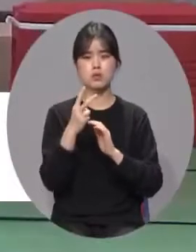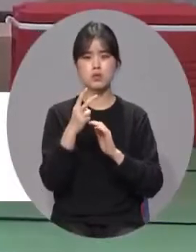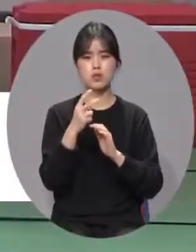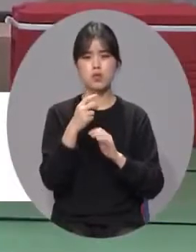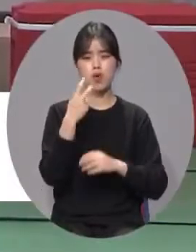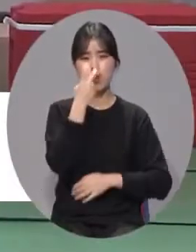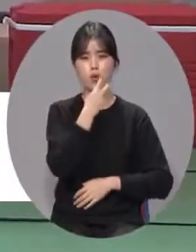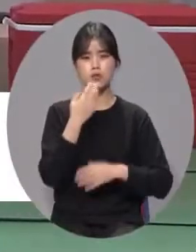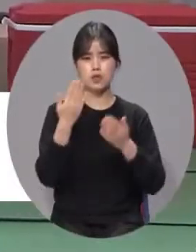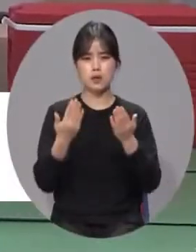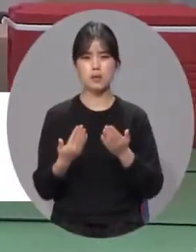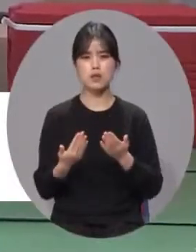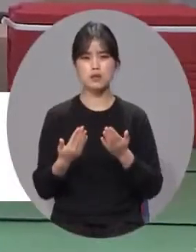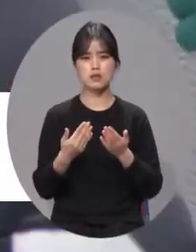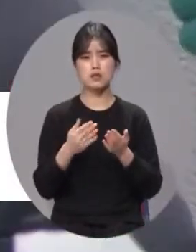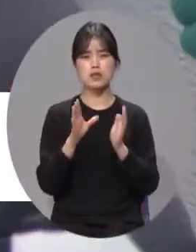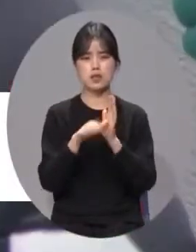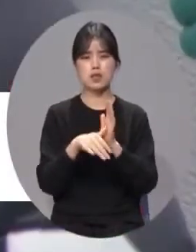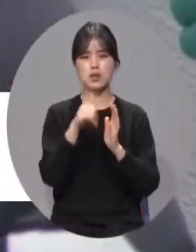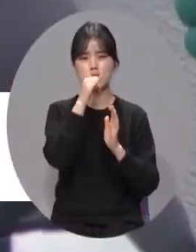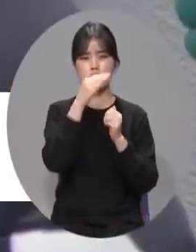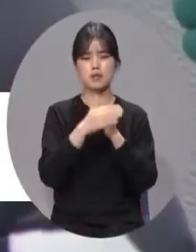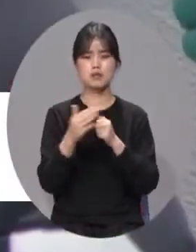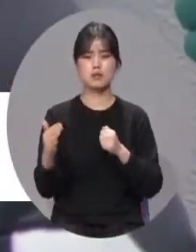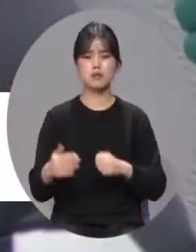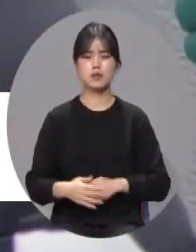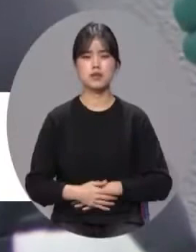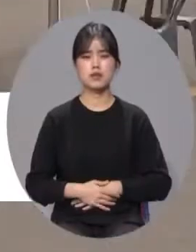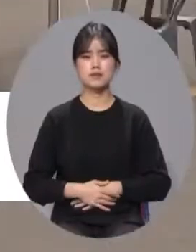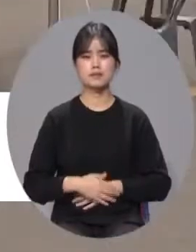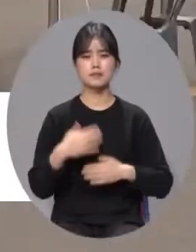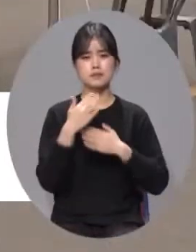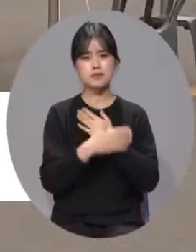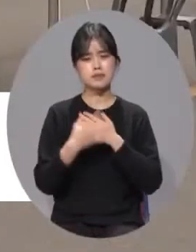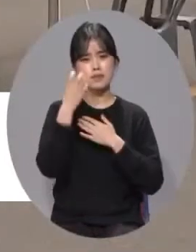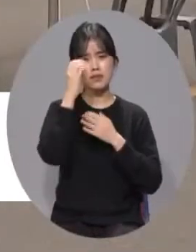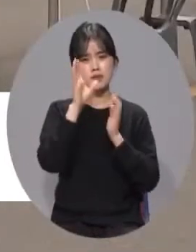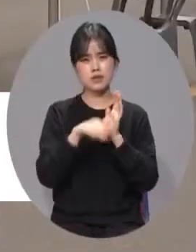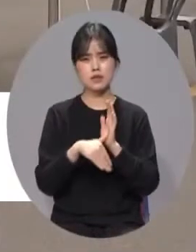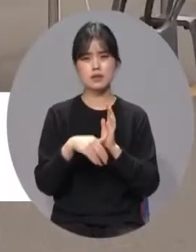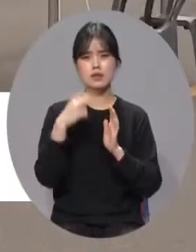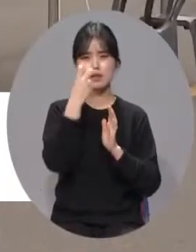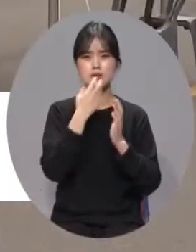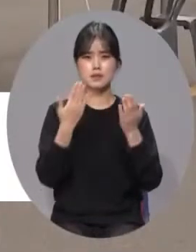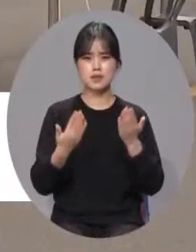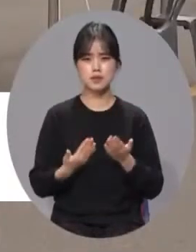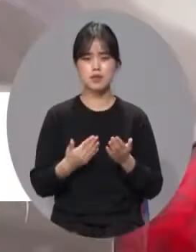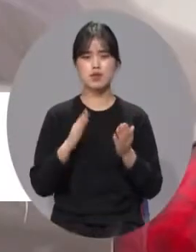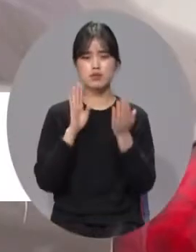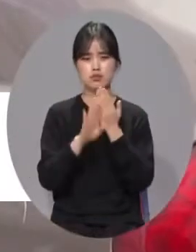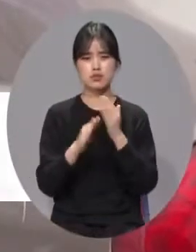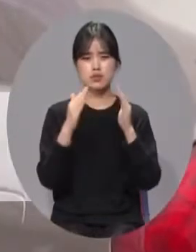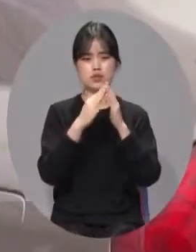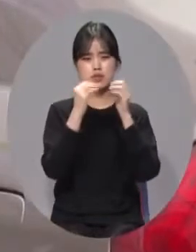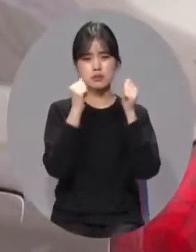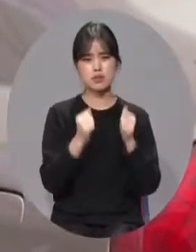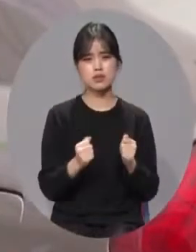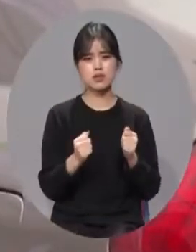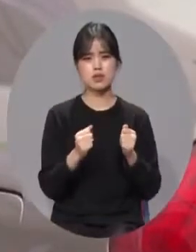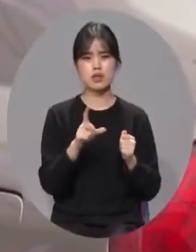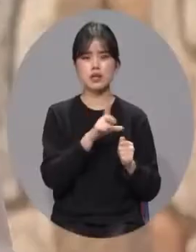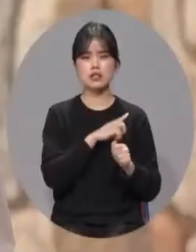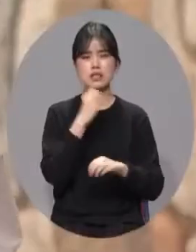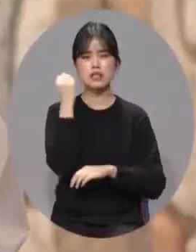진단검사를 받는 경우도 있는 것으로 나타났습니다. 증상이 있을 때 검사를 받고 집에 머문다는